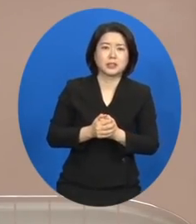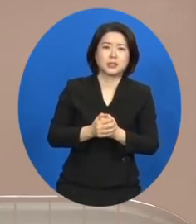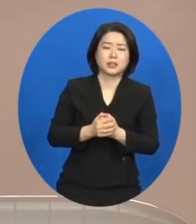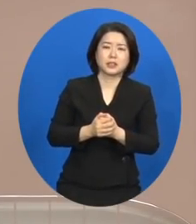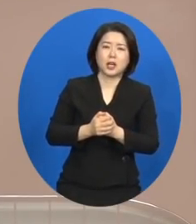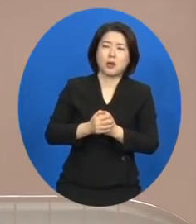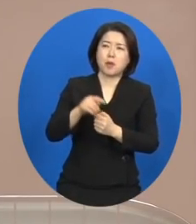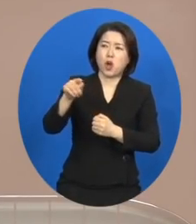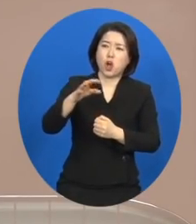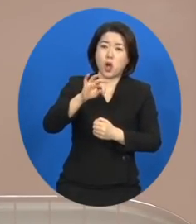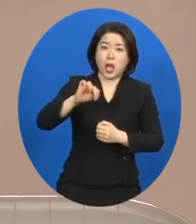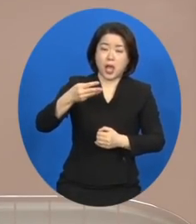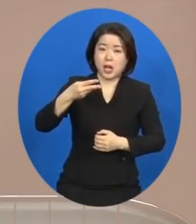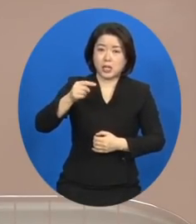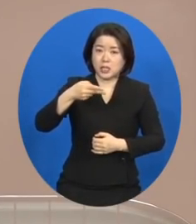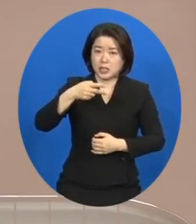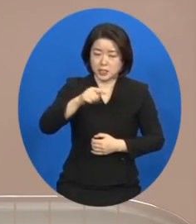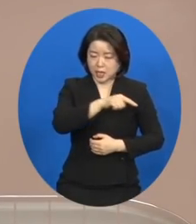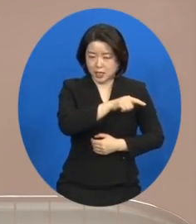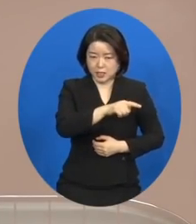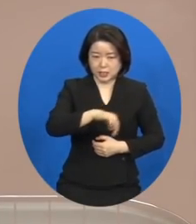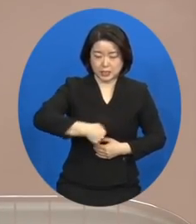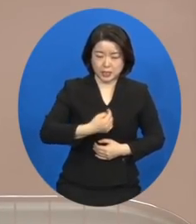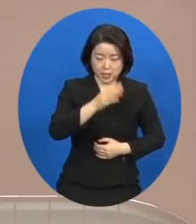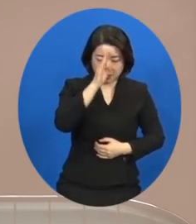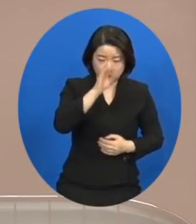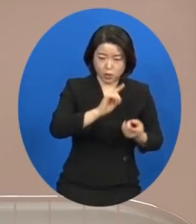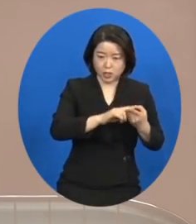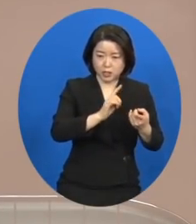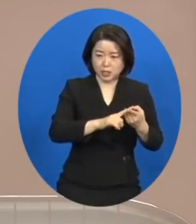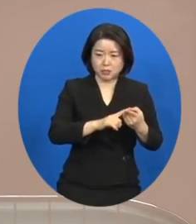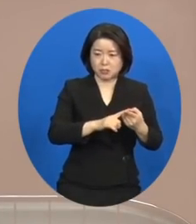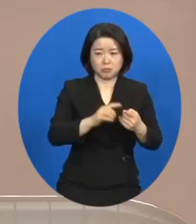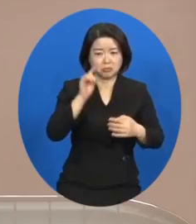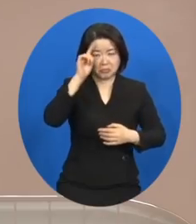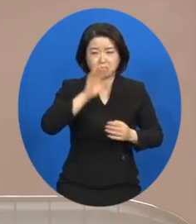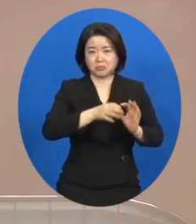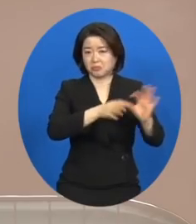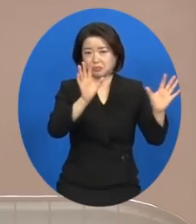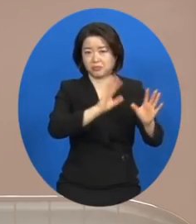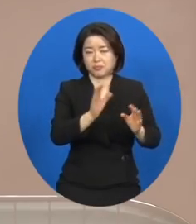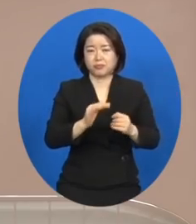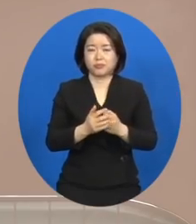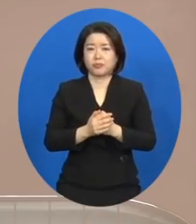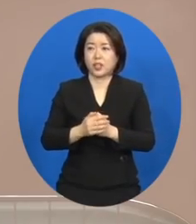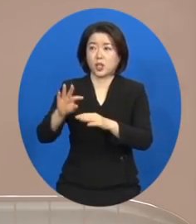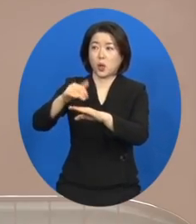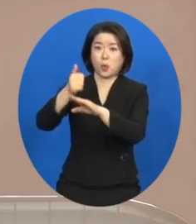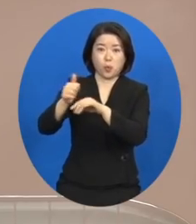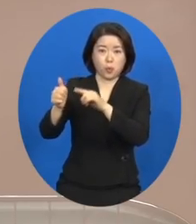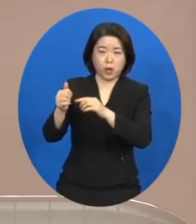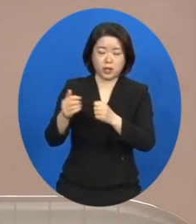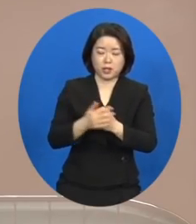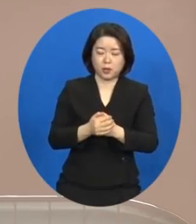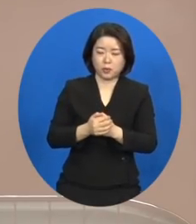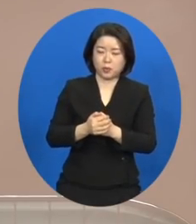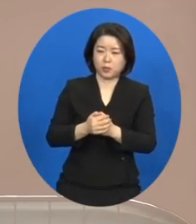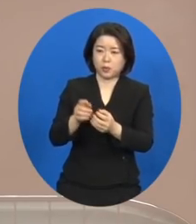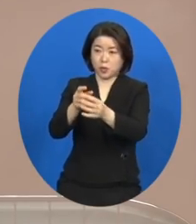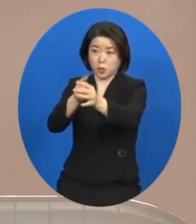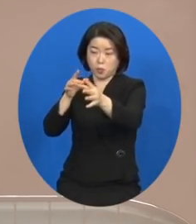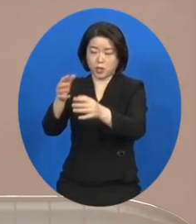슬퍼하지만 엘리사는 자신의 병에 대해서 전혀 개의치 하지 않아요. 그러면서 오히려 왕에게 화살을 집어서 땅을 몇 번 치라고